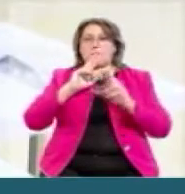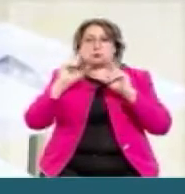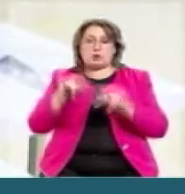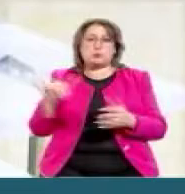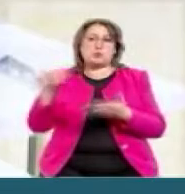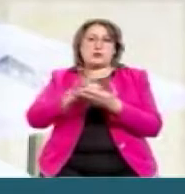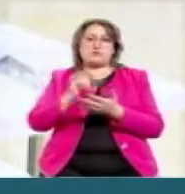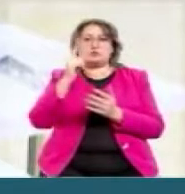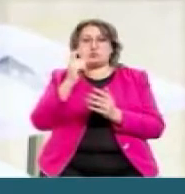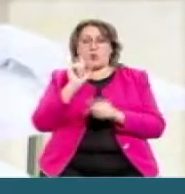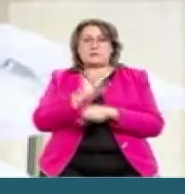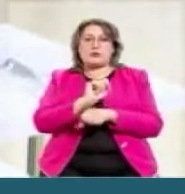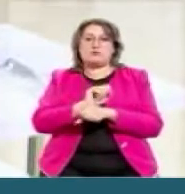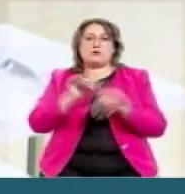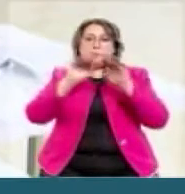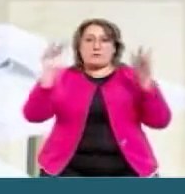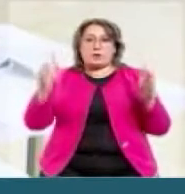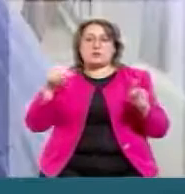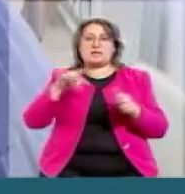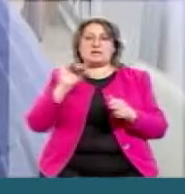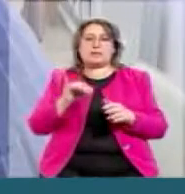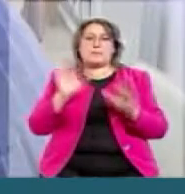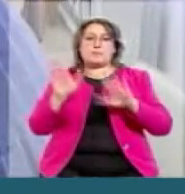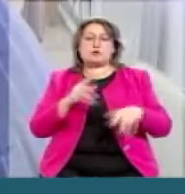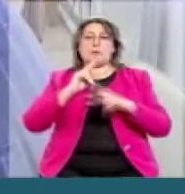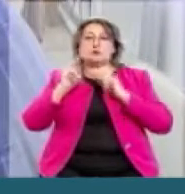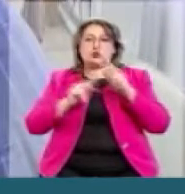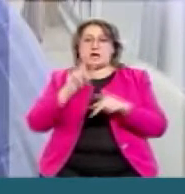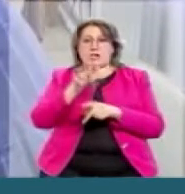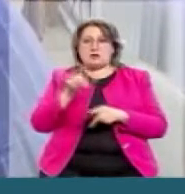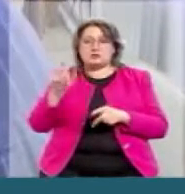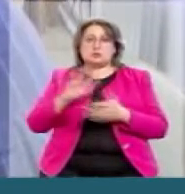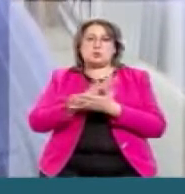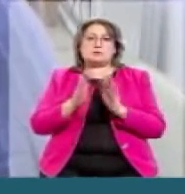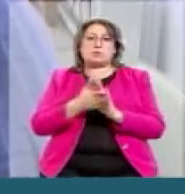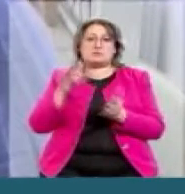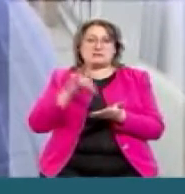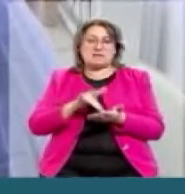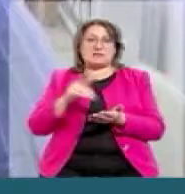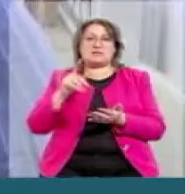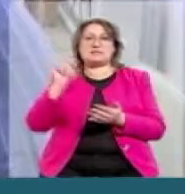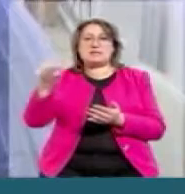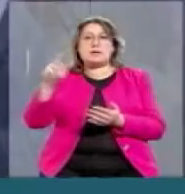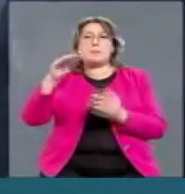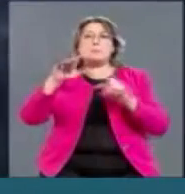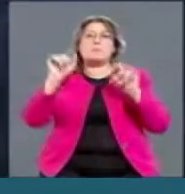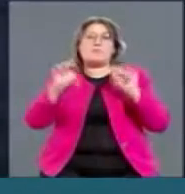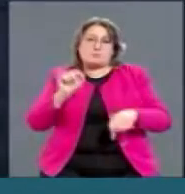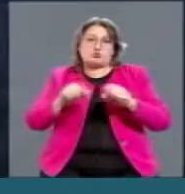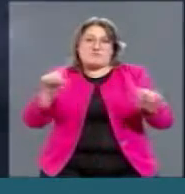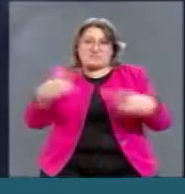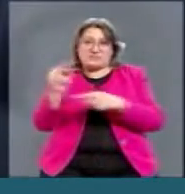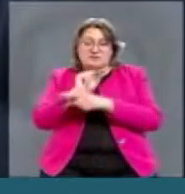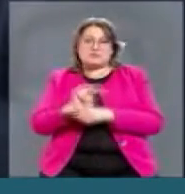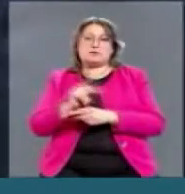обещают установить 100 остановочных павильонов. Помимо этого, после обращений граждан в ситуационный центр, те павильоны, что еще можно